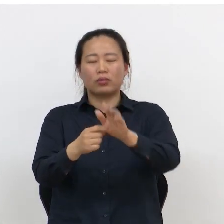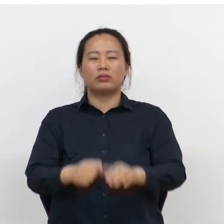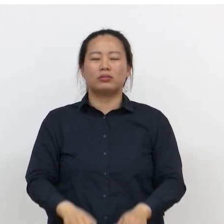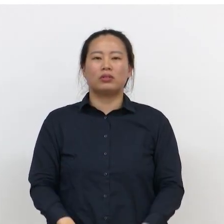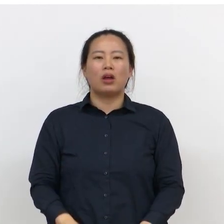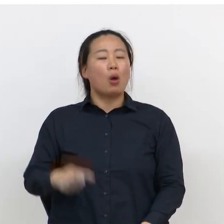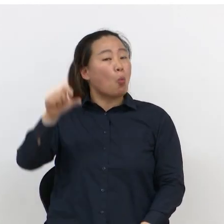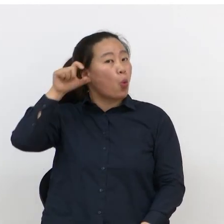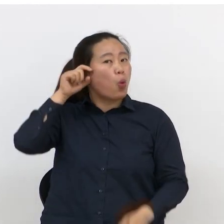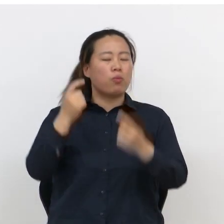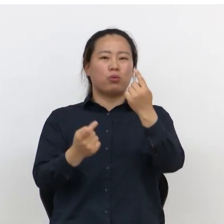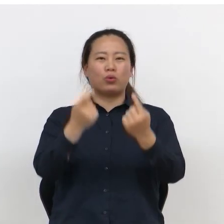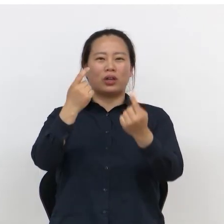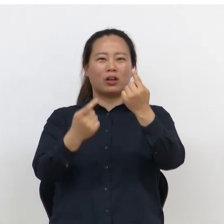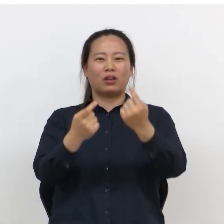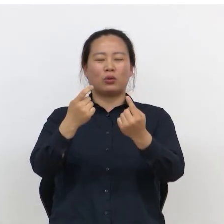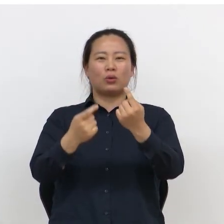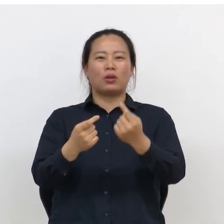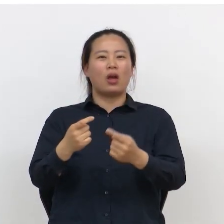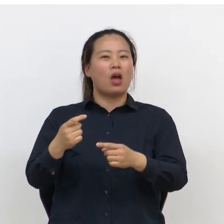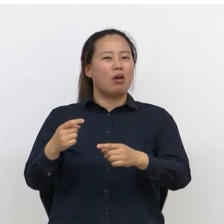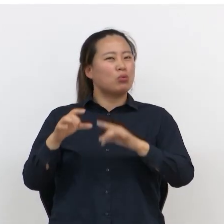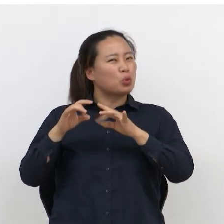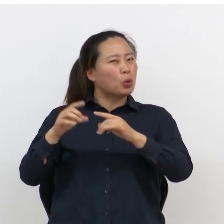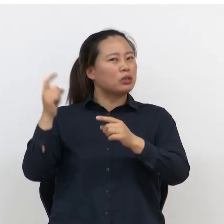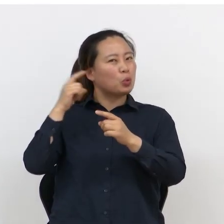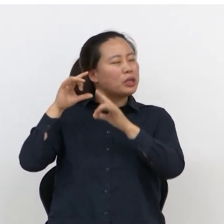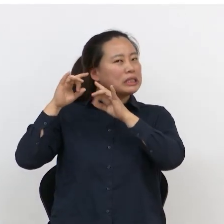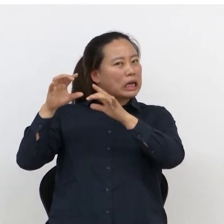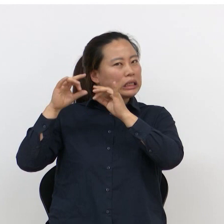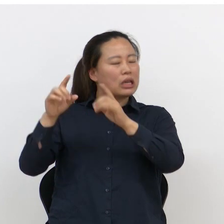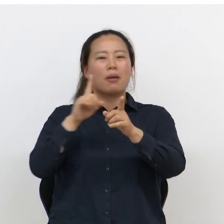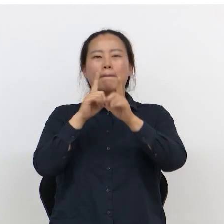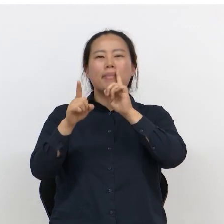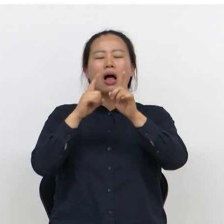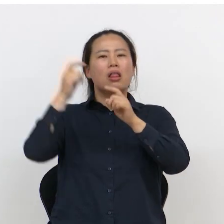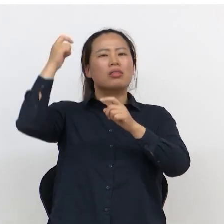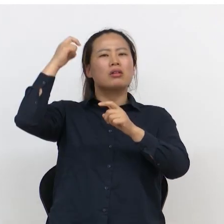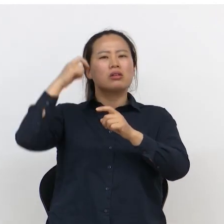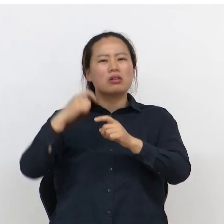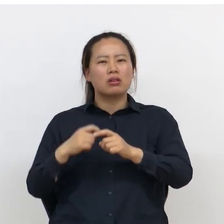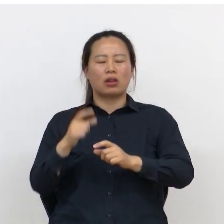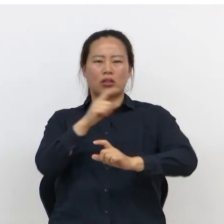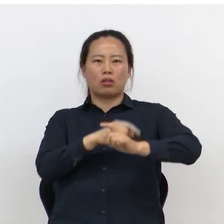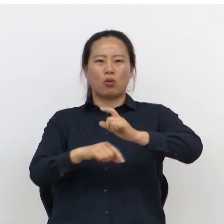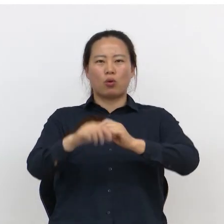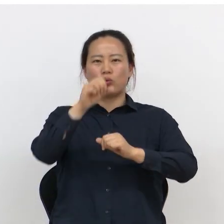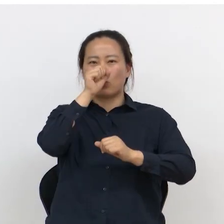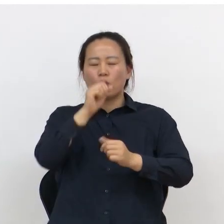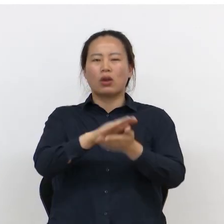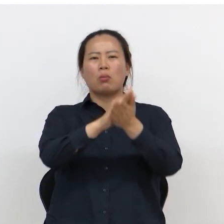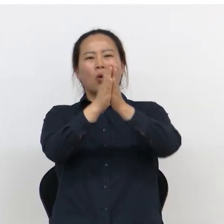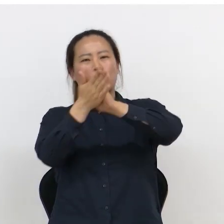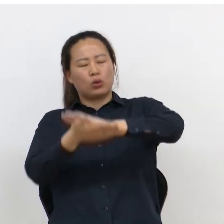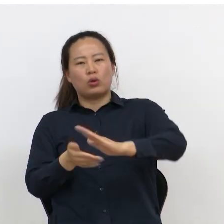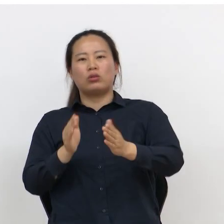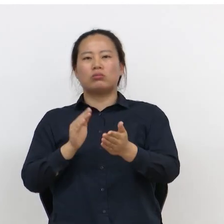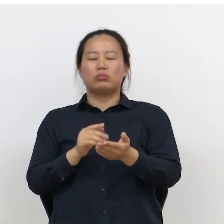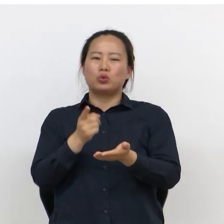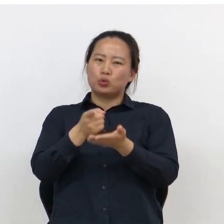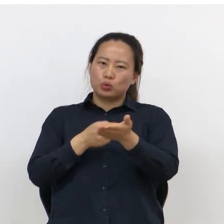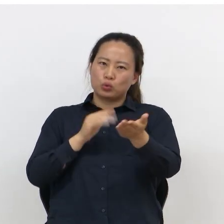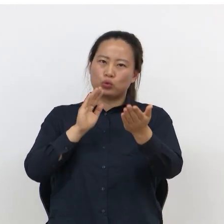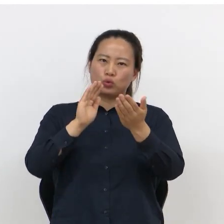착용했을 때보다 이후에 전기 소리 자극을 하고 나서 이제 말지각 점수가 이렇게 급격히 좋아진 것을 보여주고 있고 수술 이후에